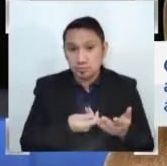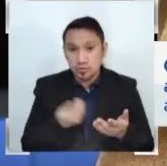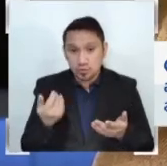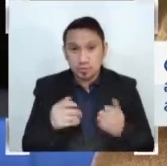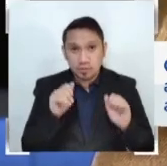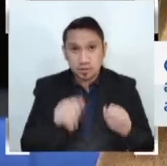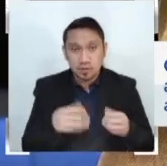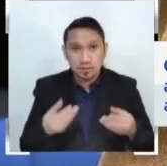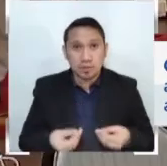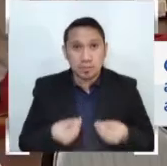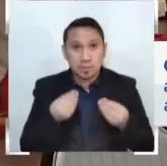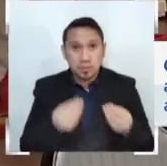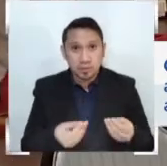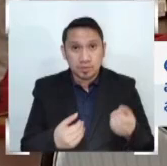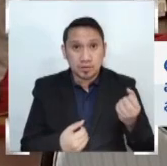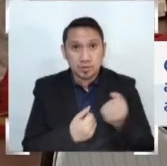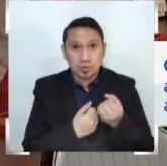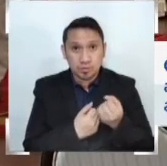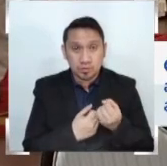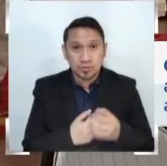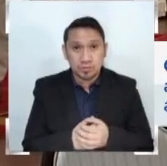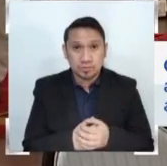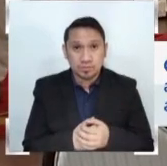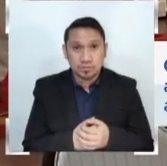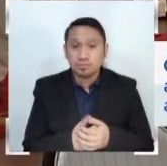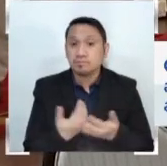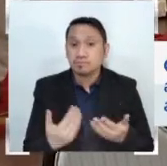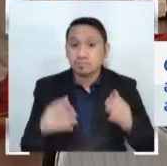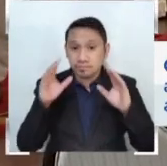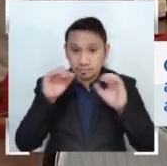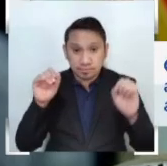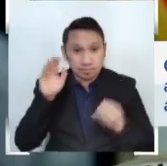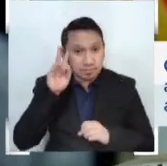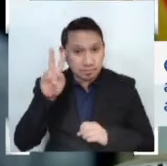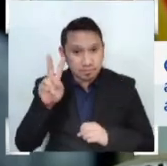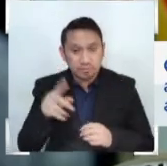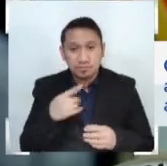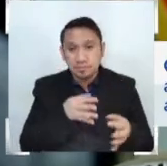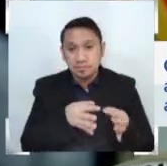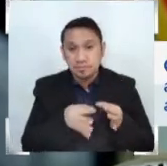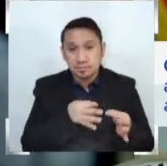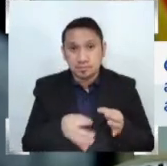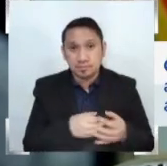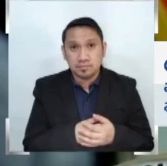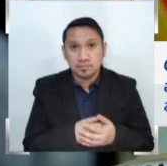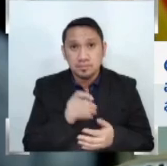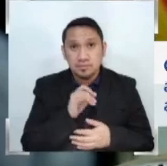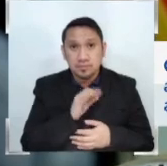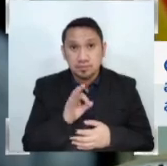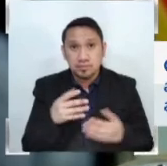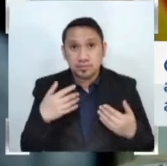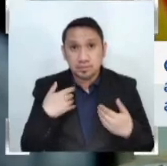bigyan ng ayuda. Nauna nang ipinaliwanag ng Pangulo ang pagveto niya sa panukala. Pagka nagkumuha ka ng tax